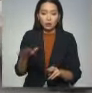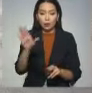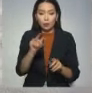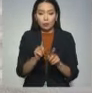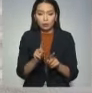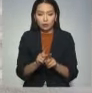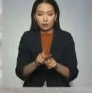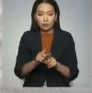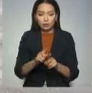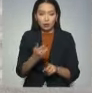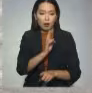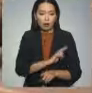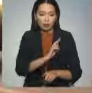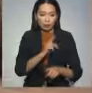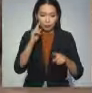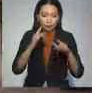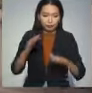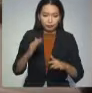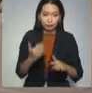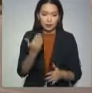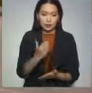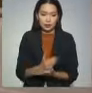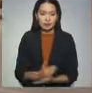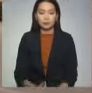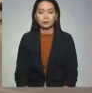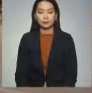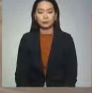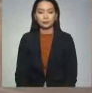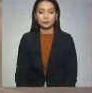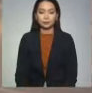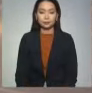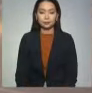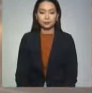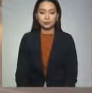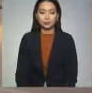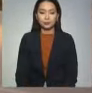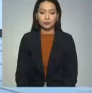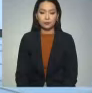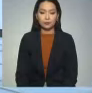басуына күмәнмен қарайтын жасырмады. Ақбота Базарбай, Алма Жолубаев, Астана Таймс.